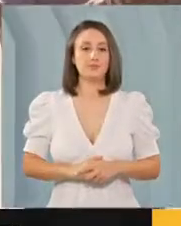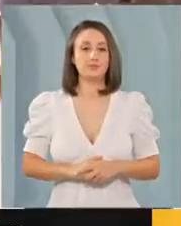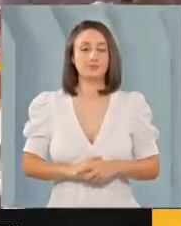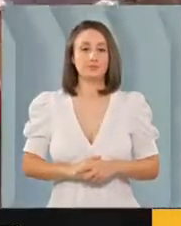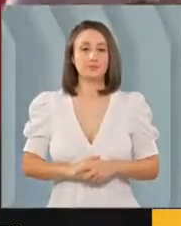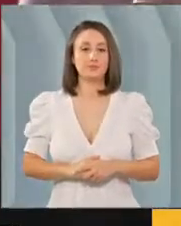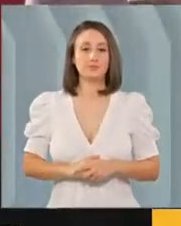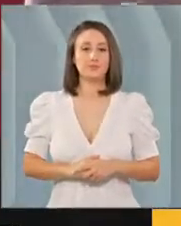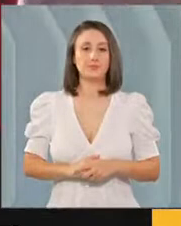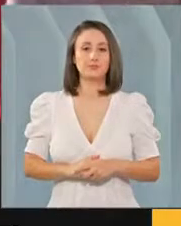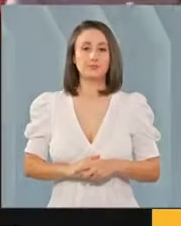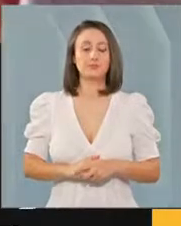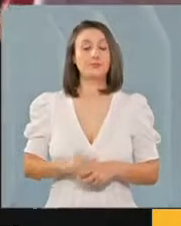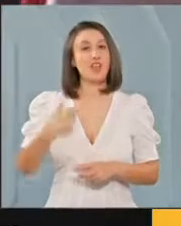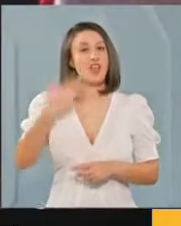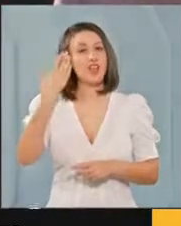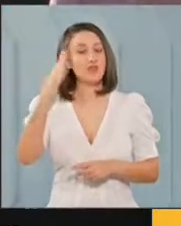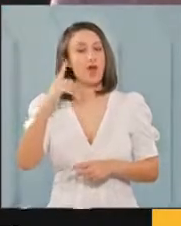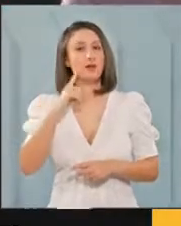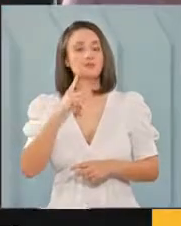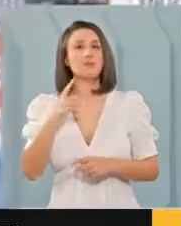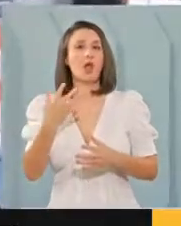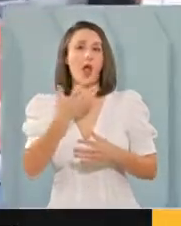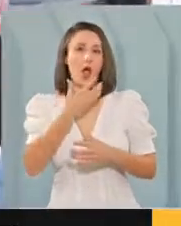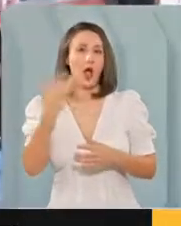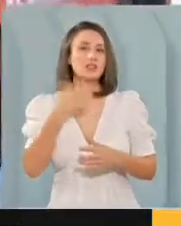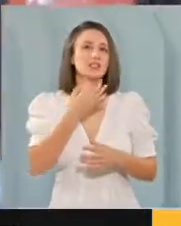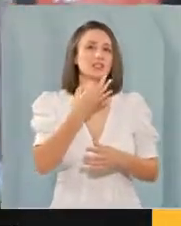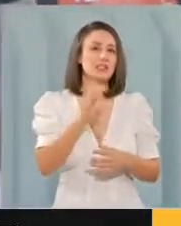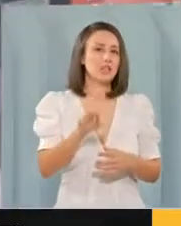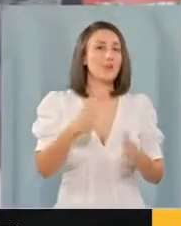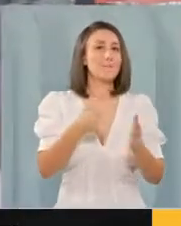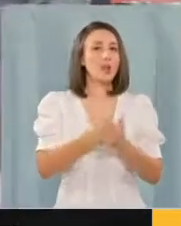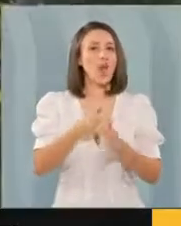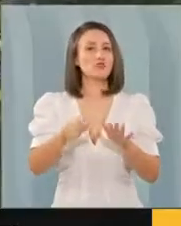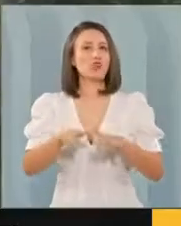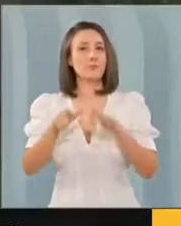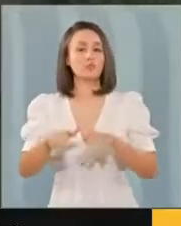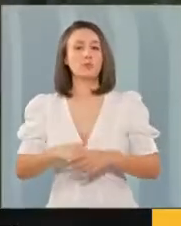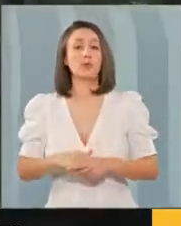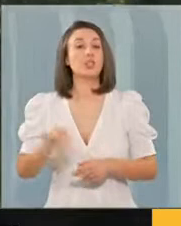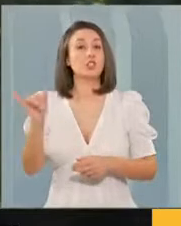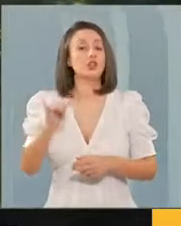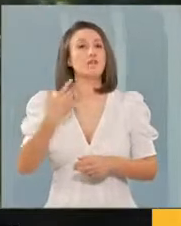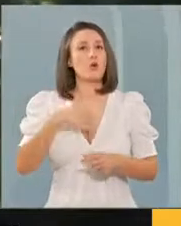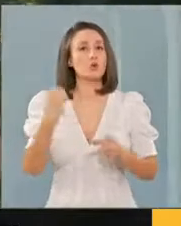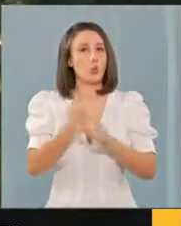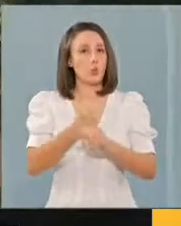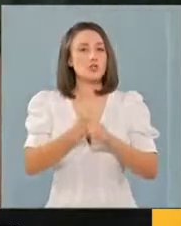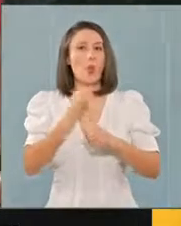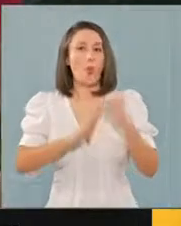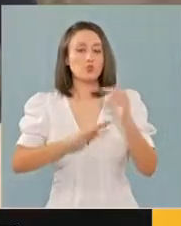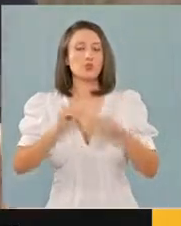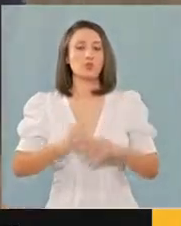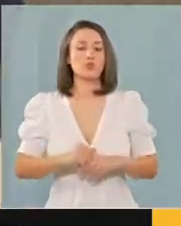asemenea, evitarea efortului în căldură între orele 10 și 17, mai ales cei care vor să lucreze în